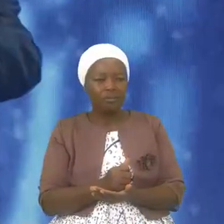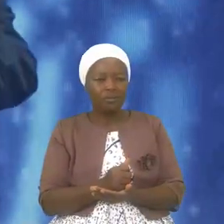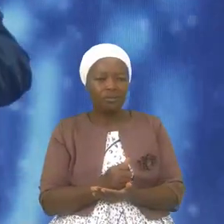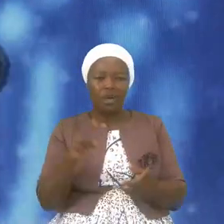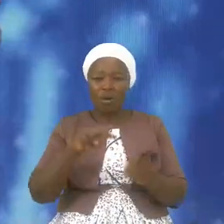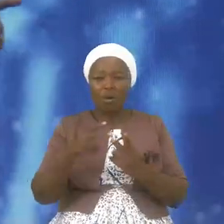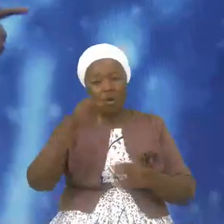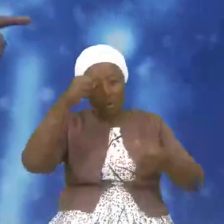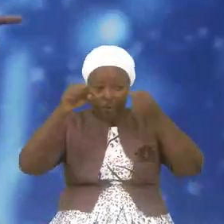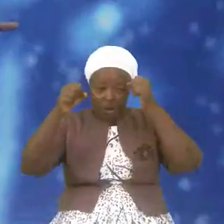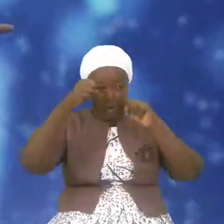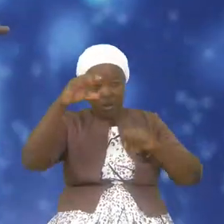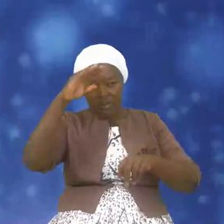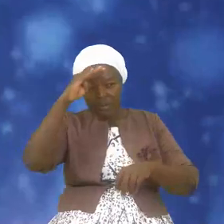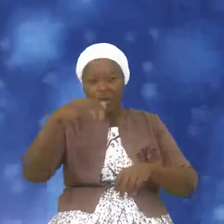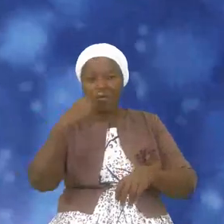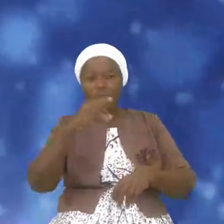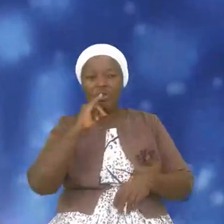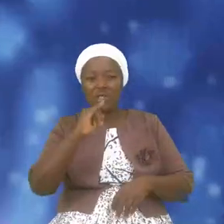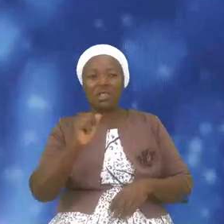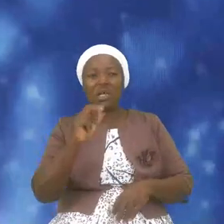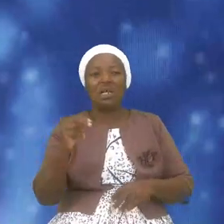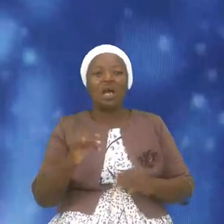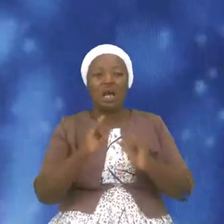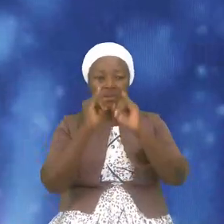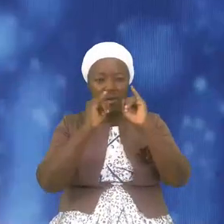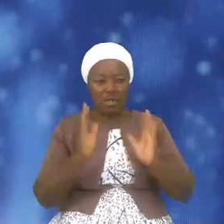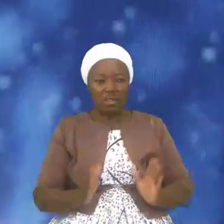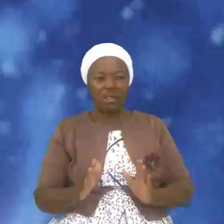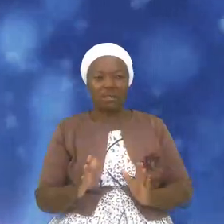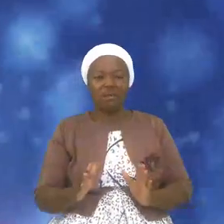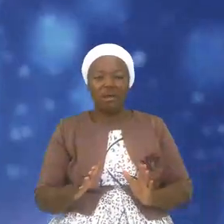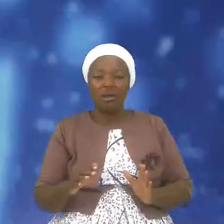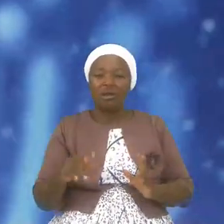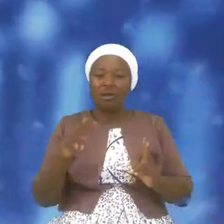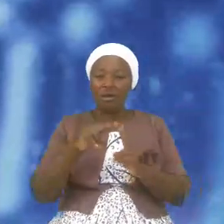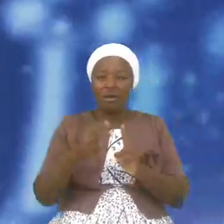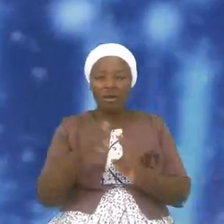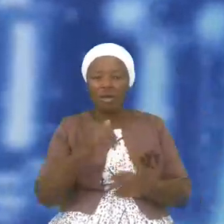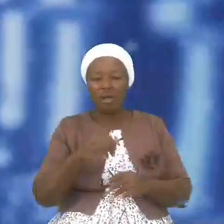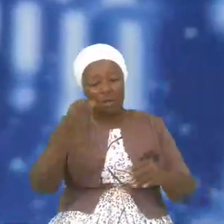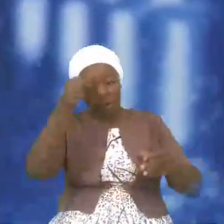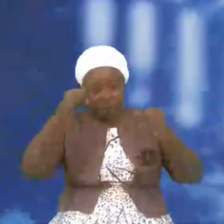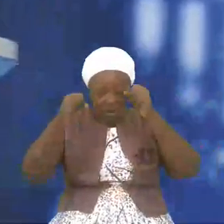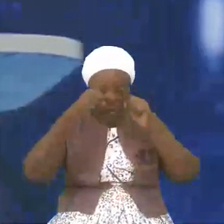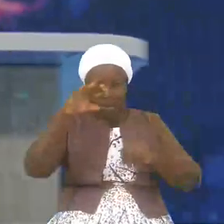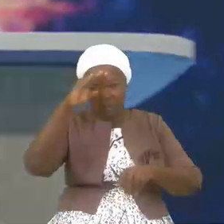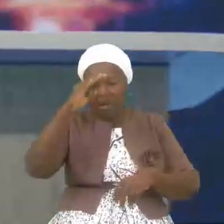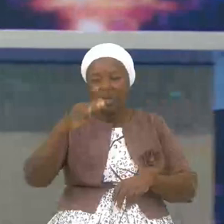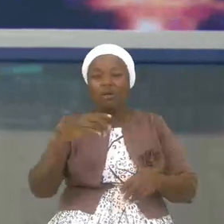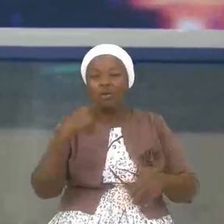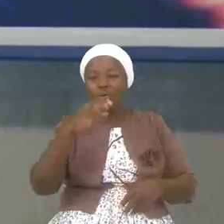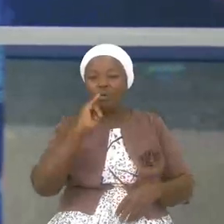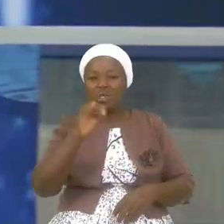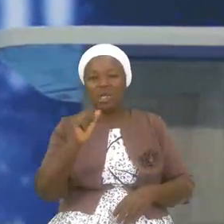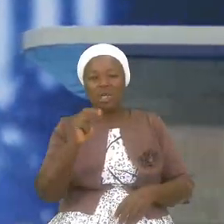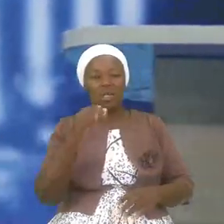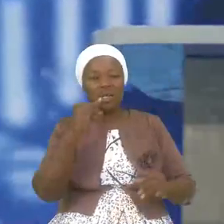Ni cupide, c'est-à-dire idolâtre, n'a des... Ou cupide, c'est-à-dire